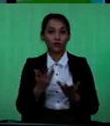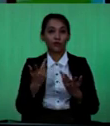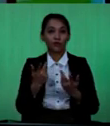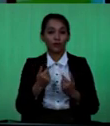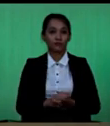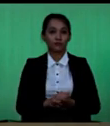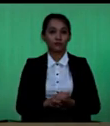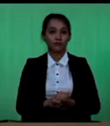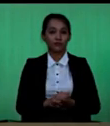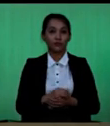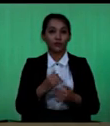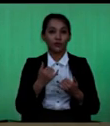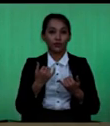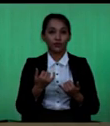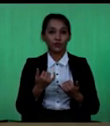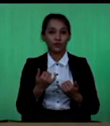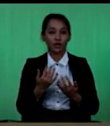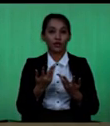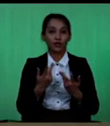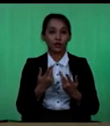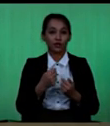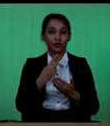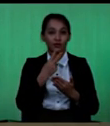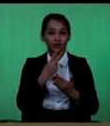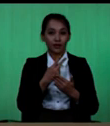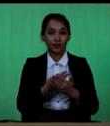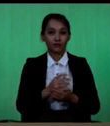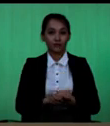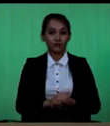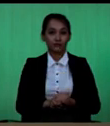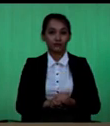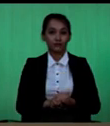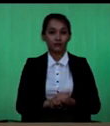yechiladigan masala. Ana endi yechilishiga diqqat